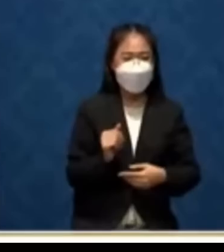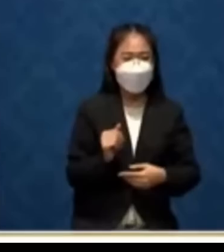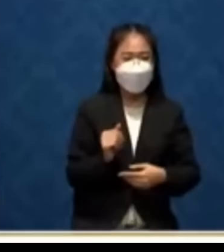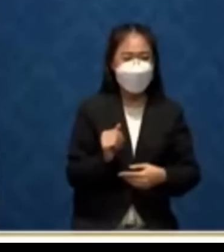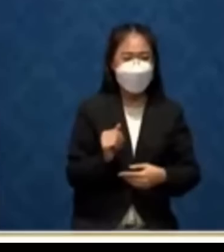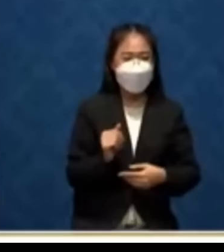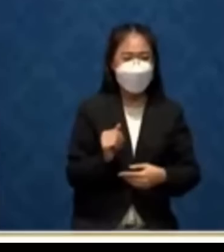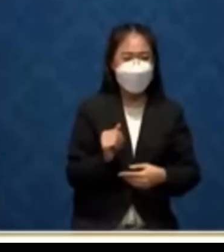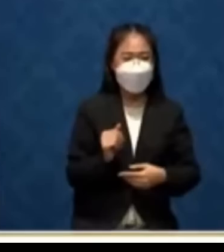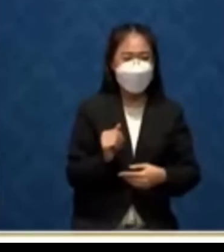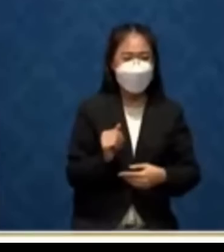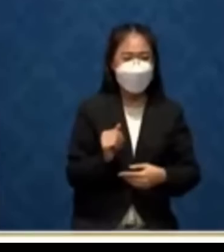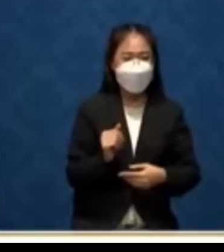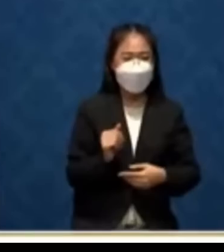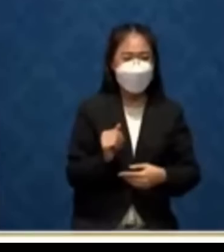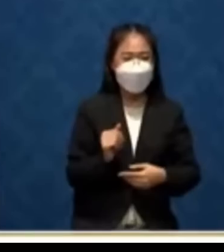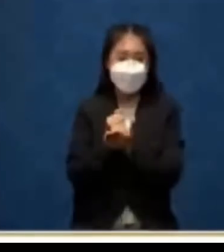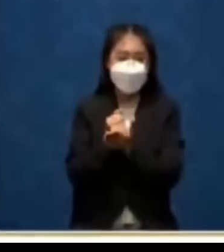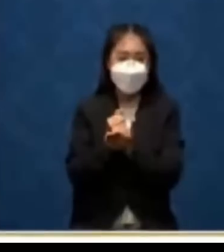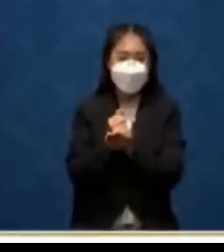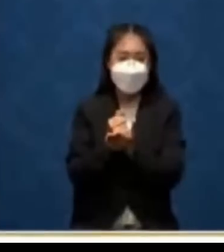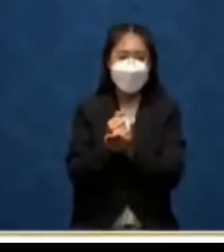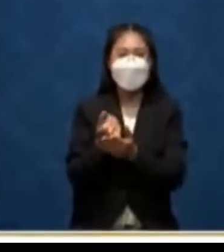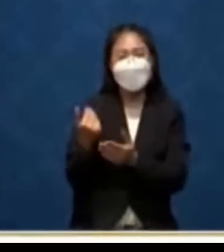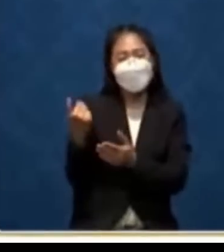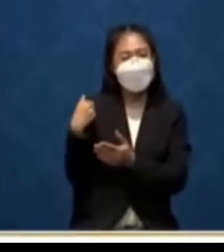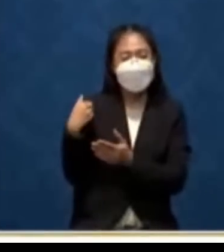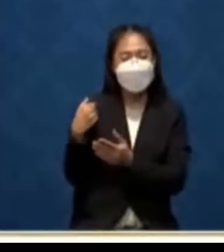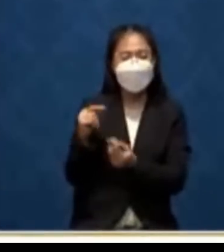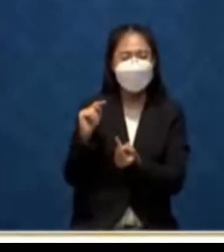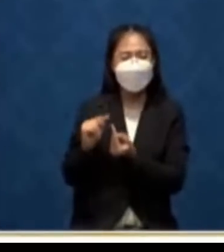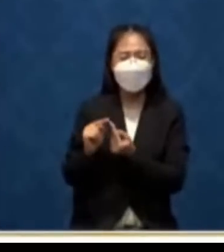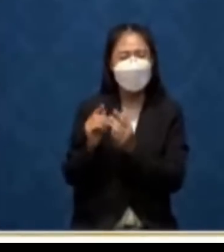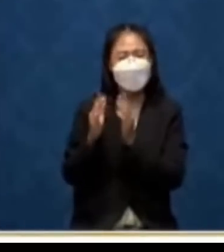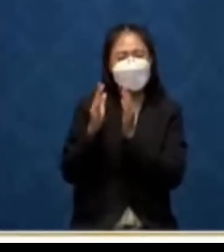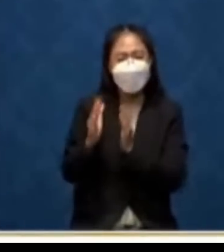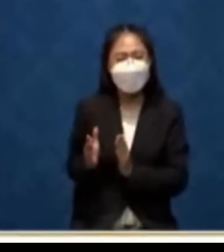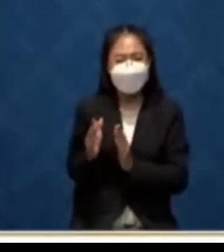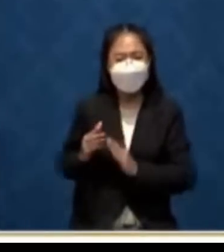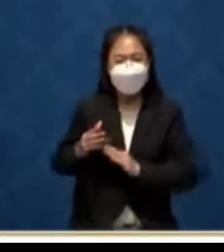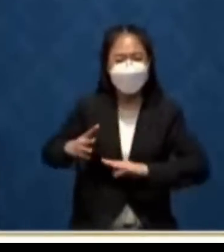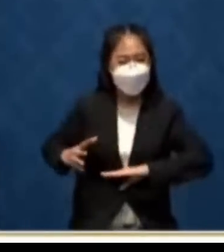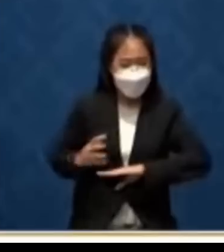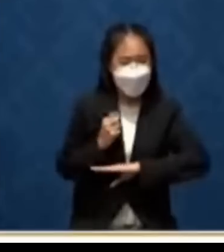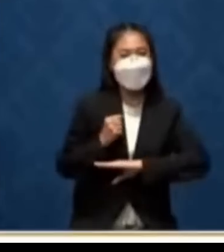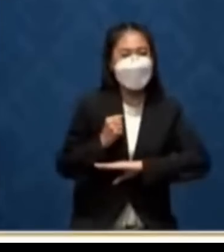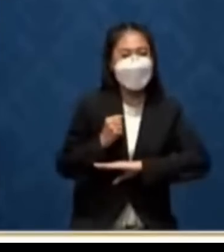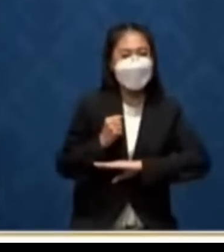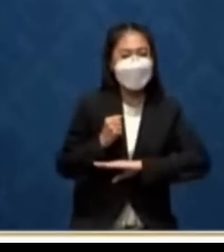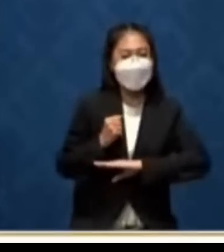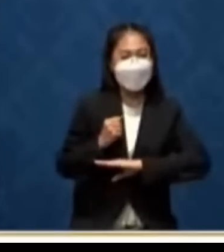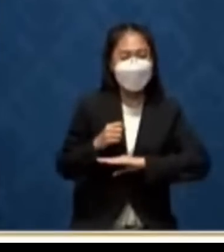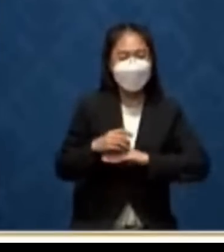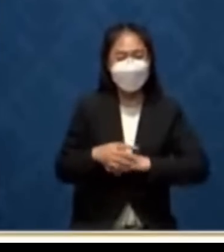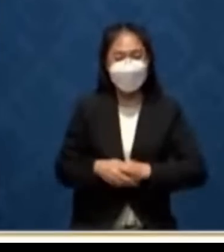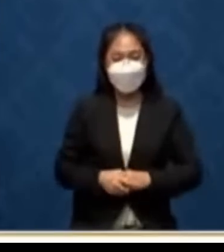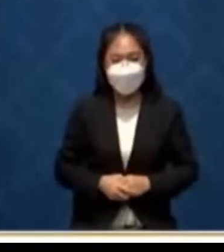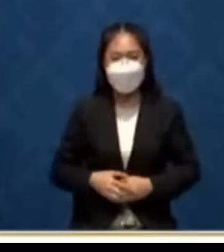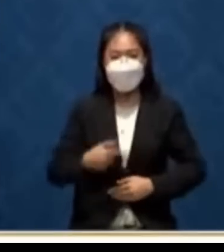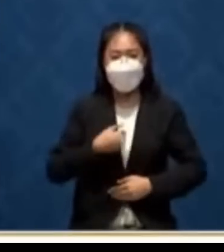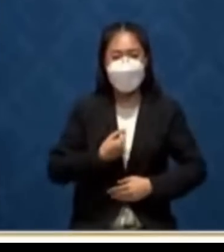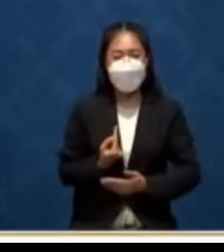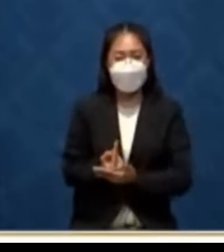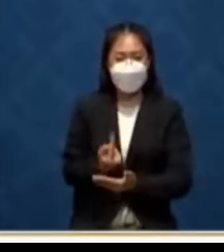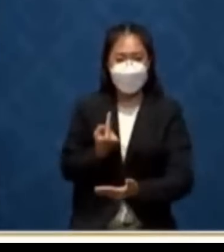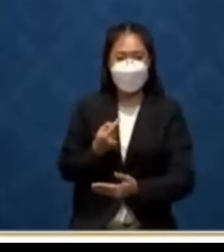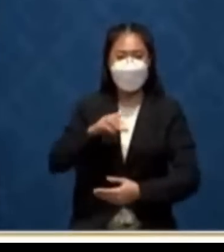มคดีให้เกิดขึ้นได้ก็มีแต่คนมีเส้นเท่านั้นท่านประธานครับผมในฐานะผู้แทนของประชาช